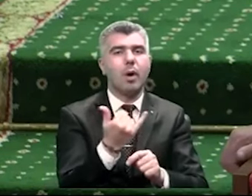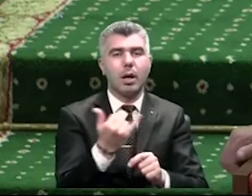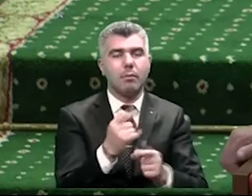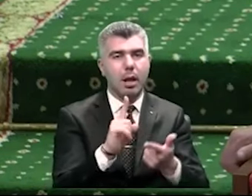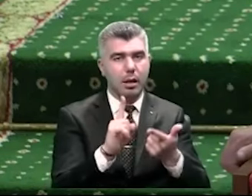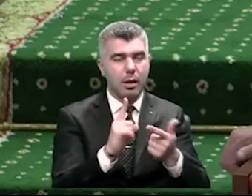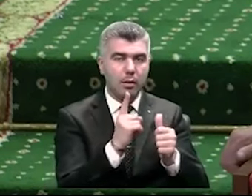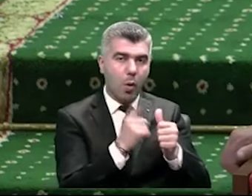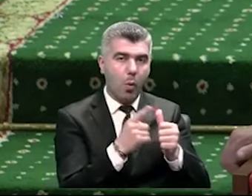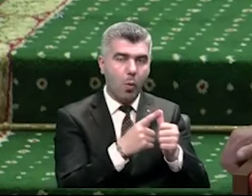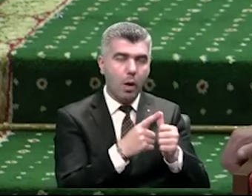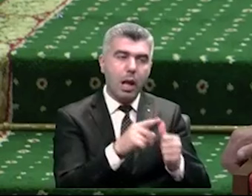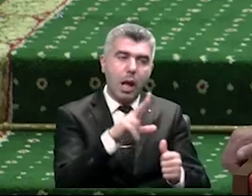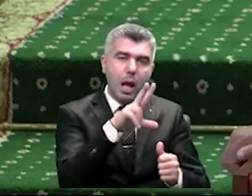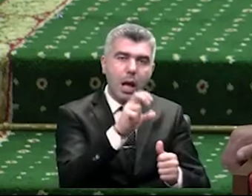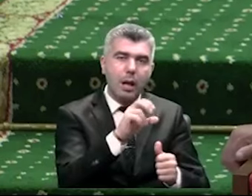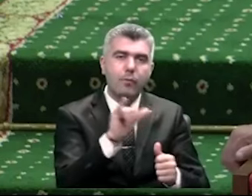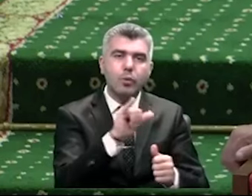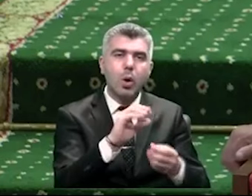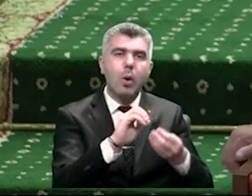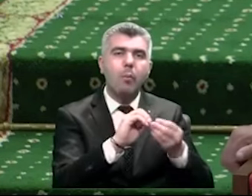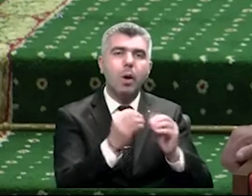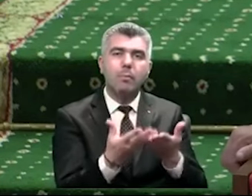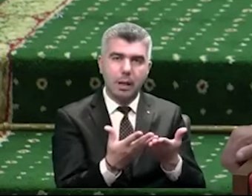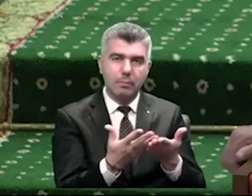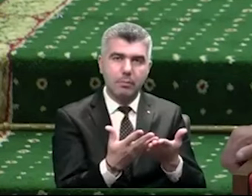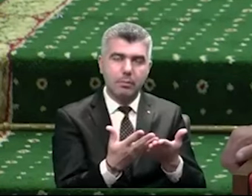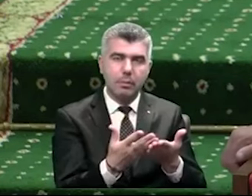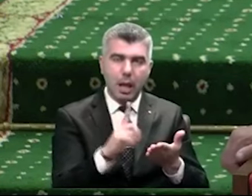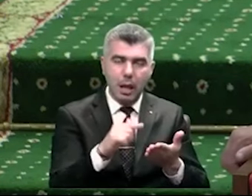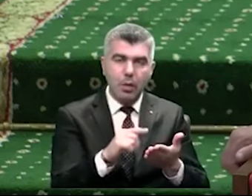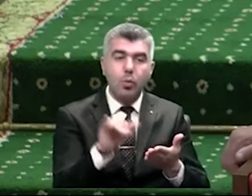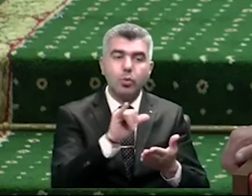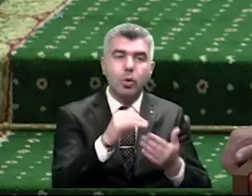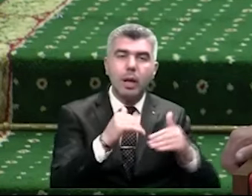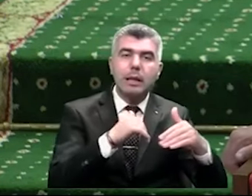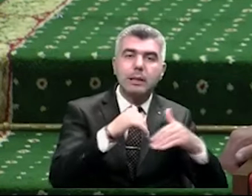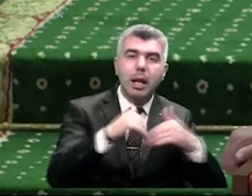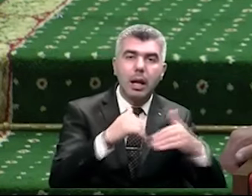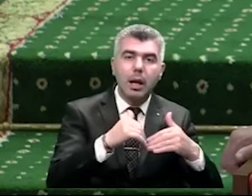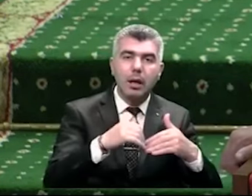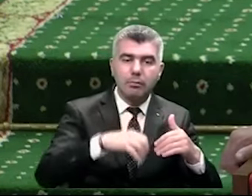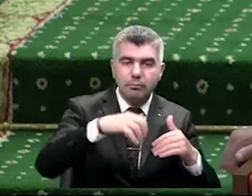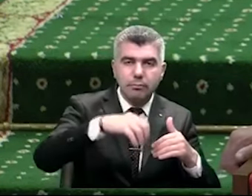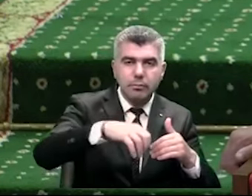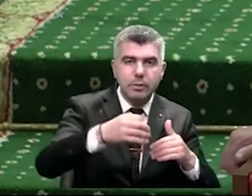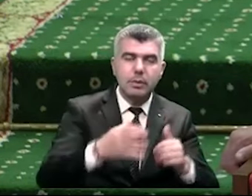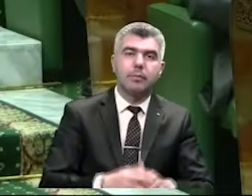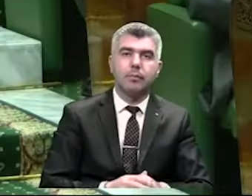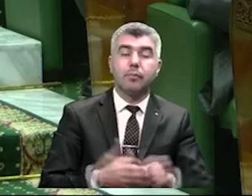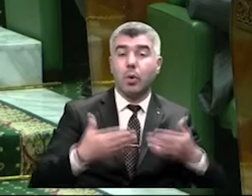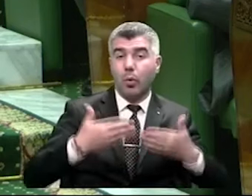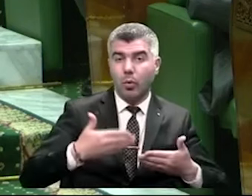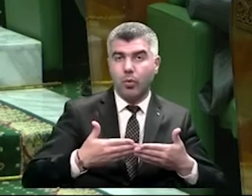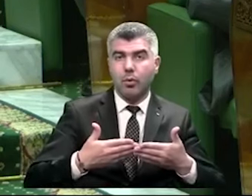وهو معرفه مدى الاشكاليات المطروحه في هذا المجال وما هي الطرق المتضرره في هذا ولذلك اليوم